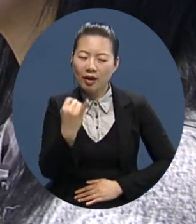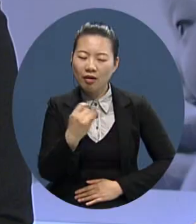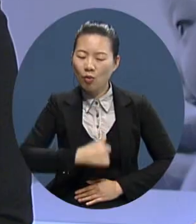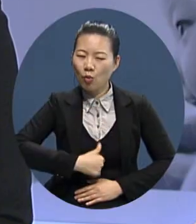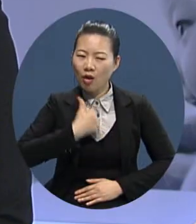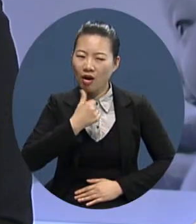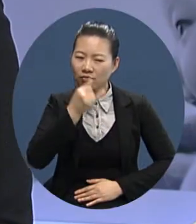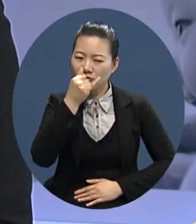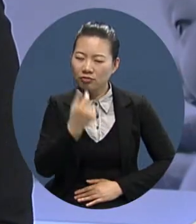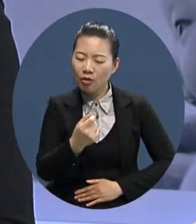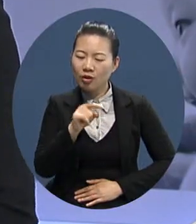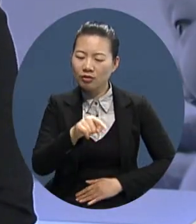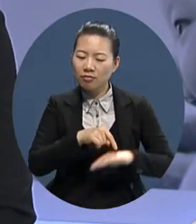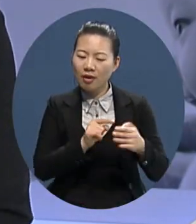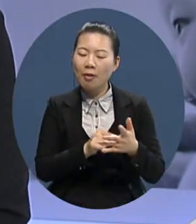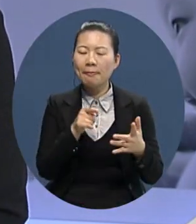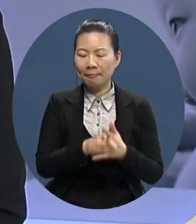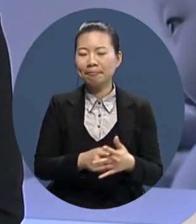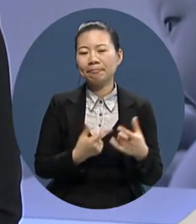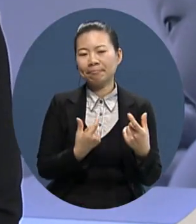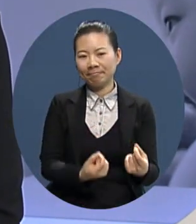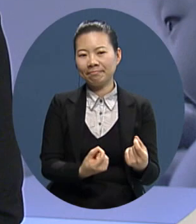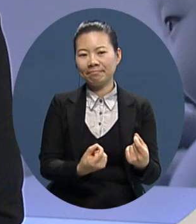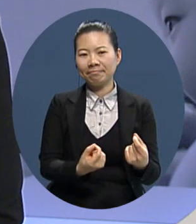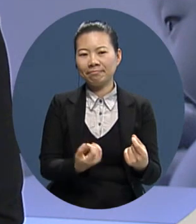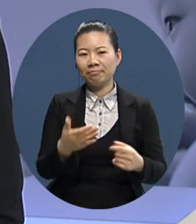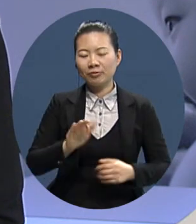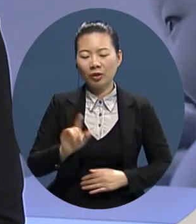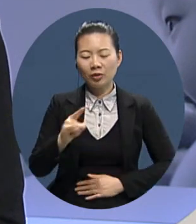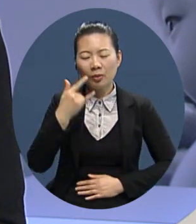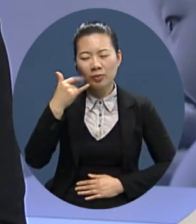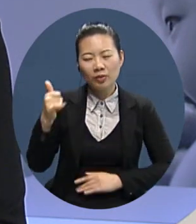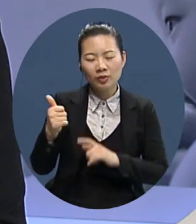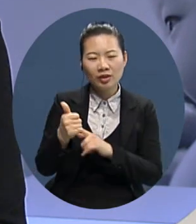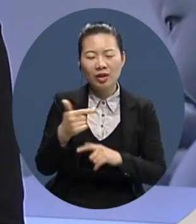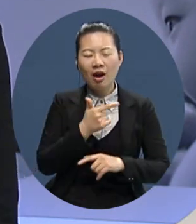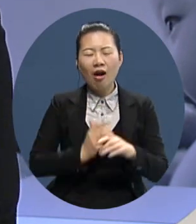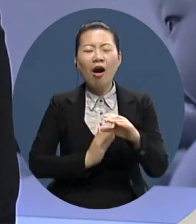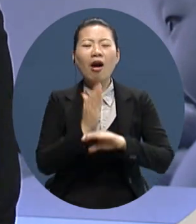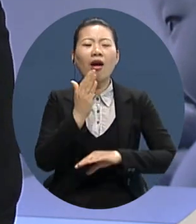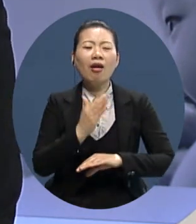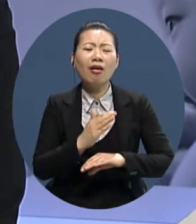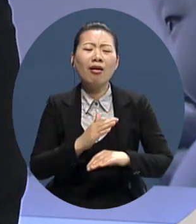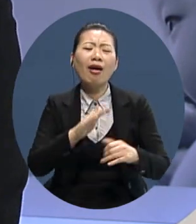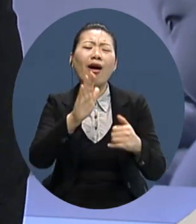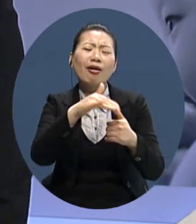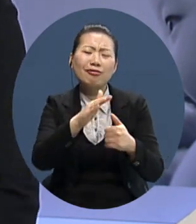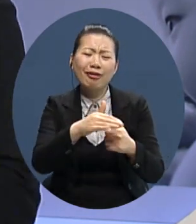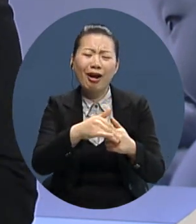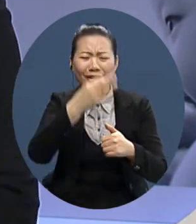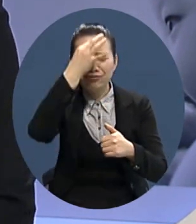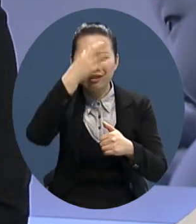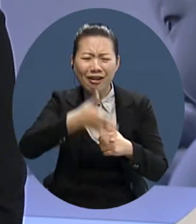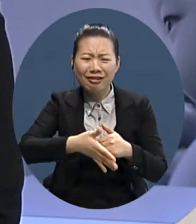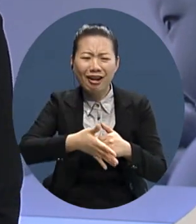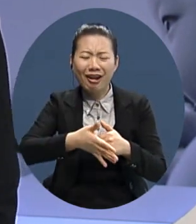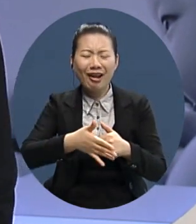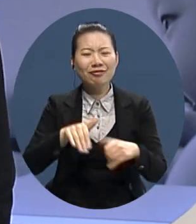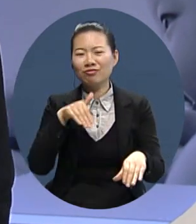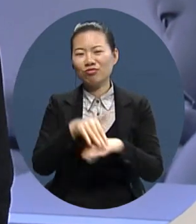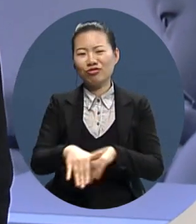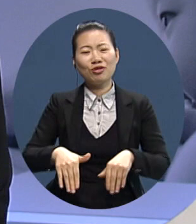난 모양이네. 네 마음은 알겠다 이거예요. 근데 또 어떤 부모님은 너무 오버해서 어이구 왜 미안해 너무 그러실 건